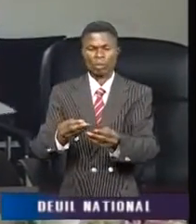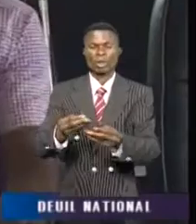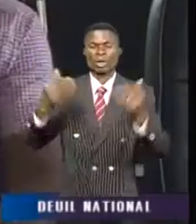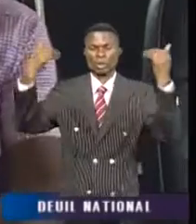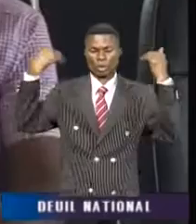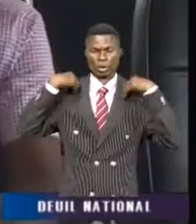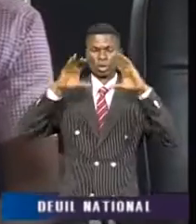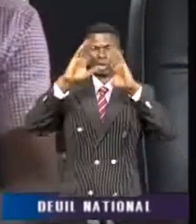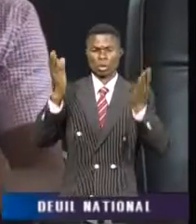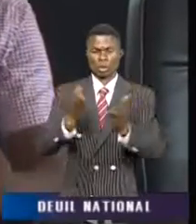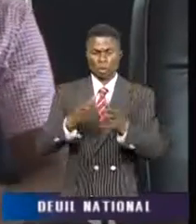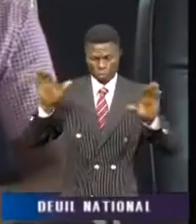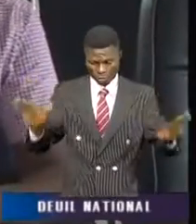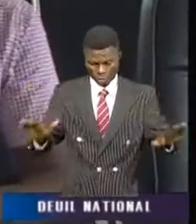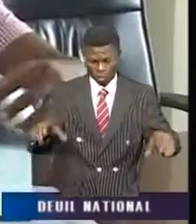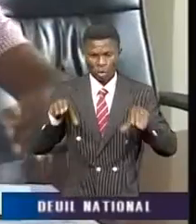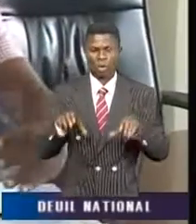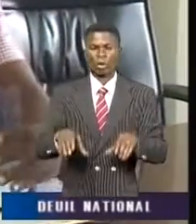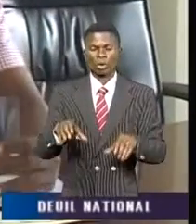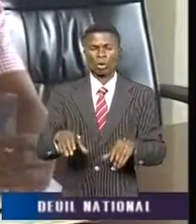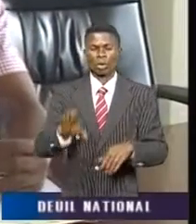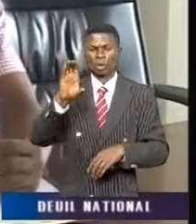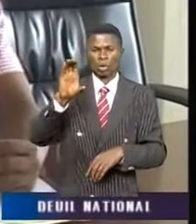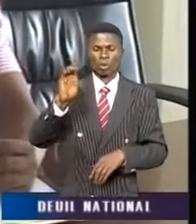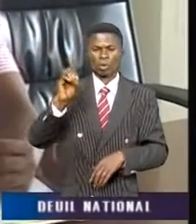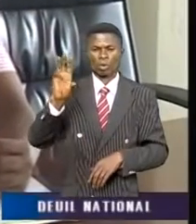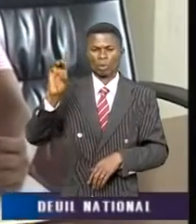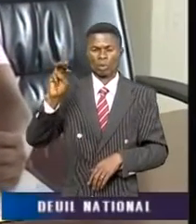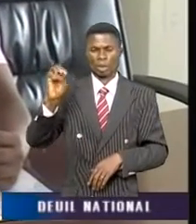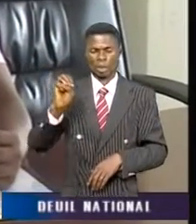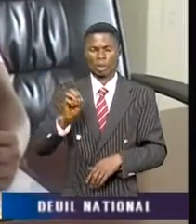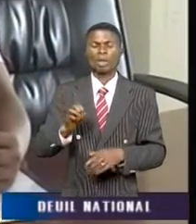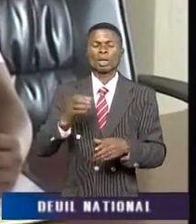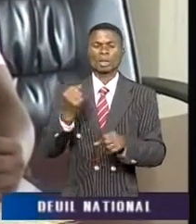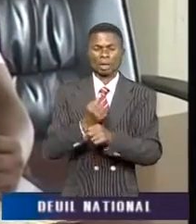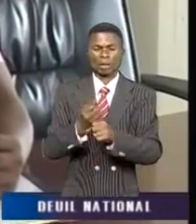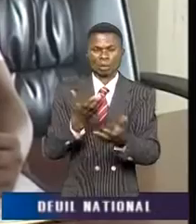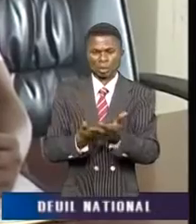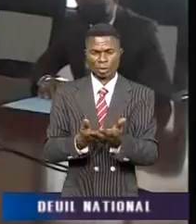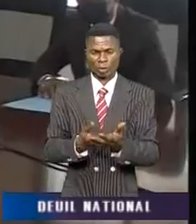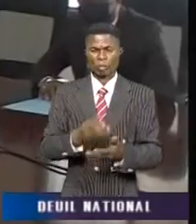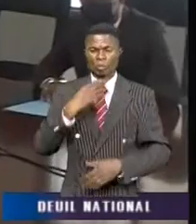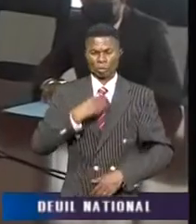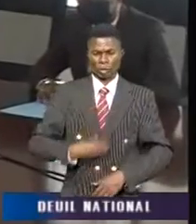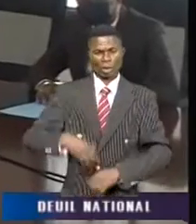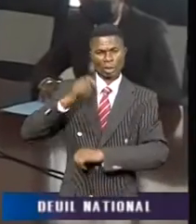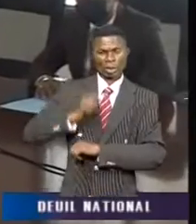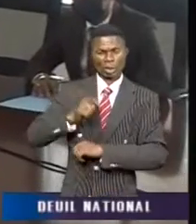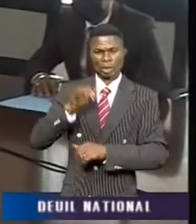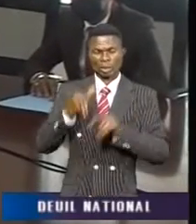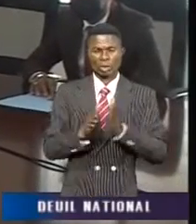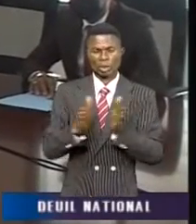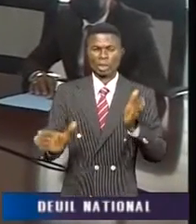de la communauté islamique au Congo, COMICO, désigné pour accomplir cette tâche. Maître Jean-Claude Sadi, secrétaire